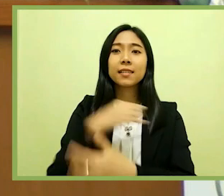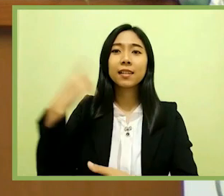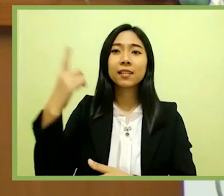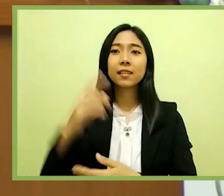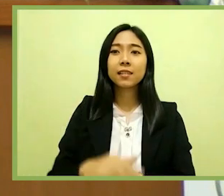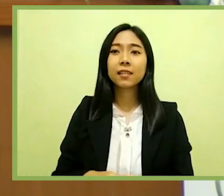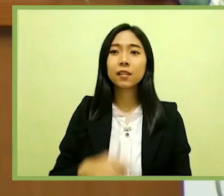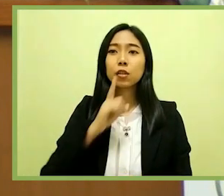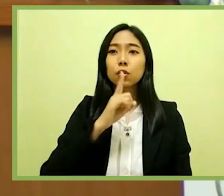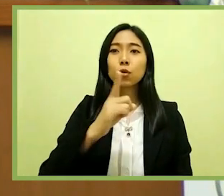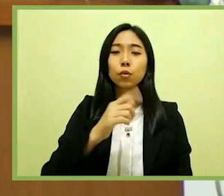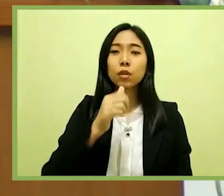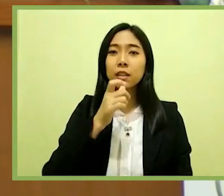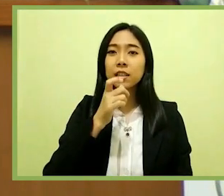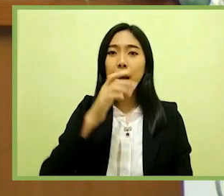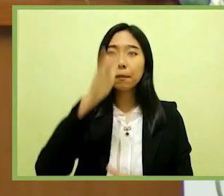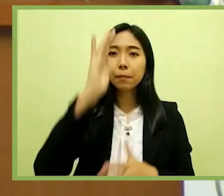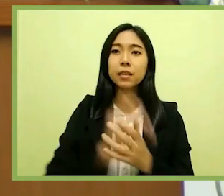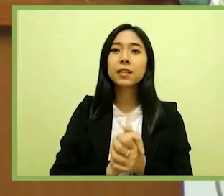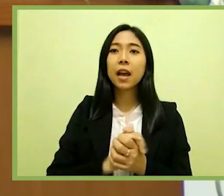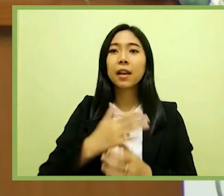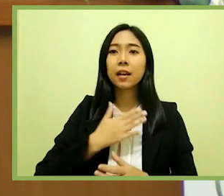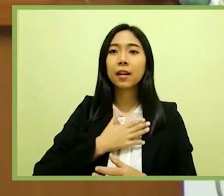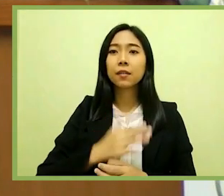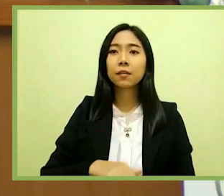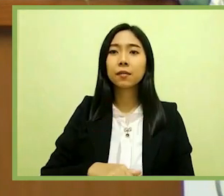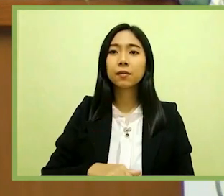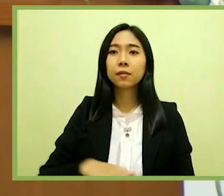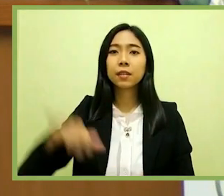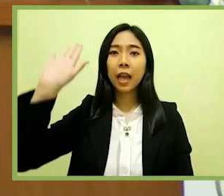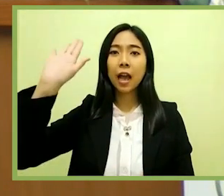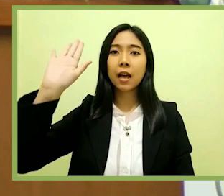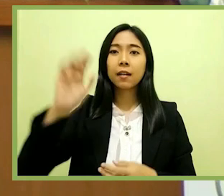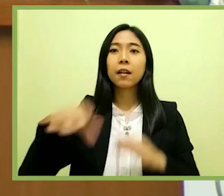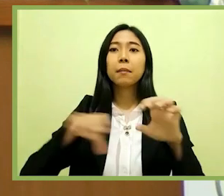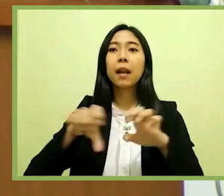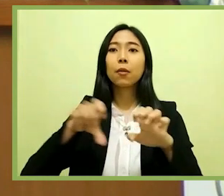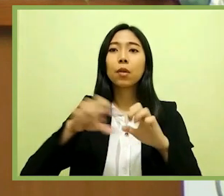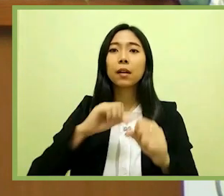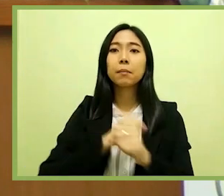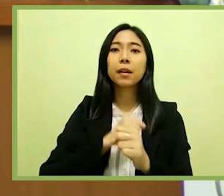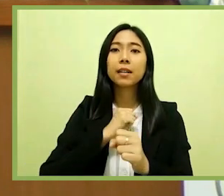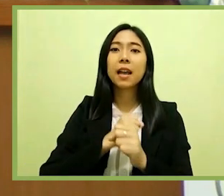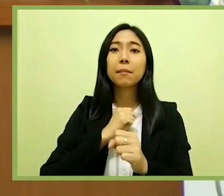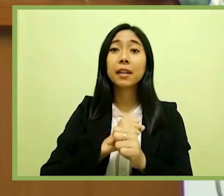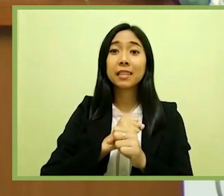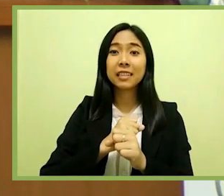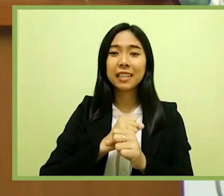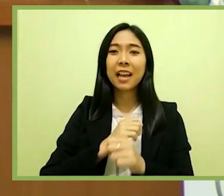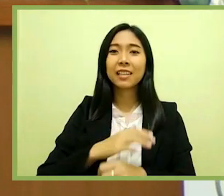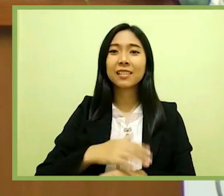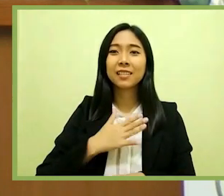berkata, sesungguhnya barang siapa percaya kepadaku, ia akan melakukan juga pekerjaan-pekerjaan yang